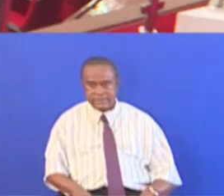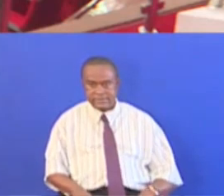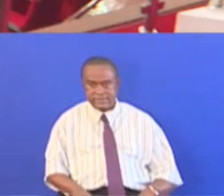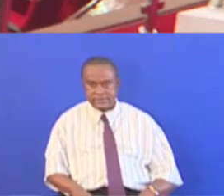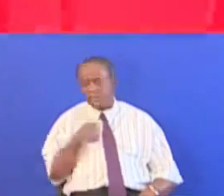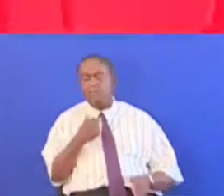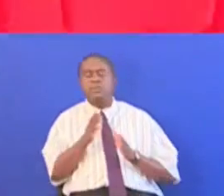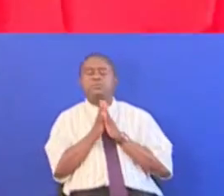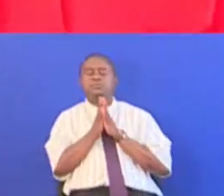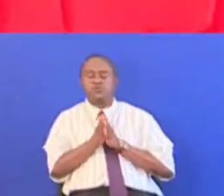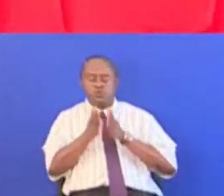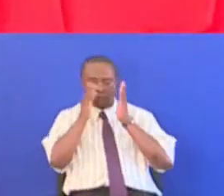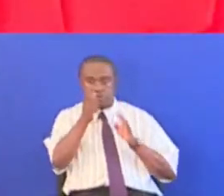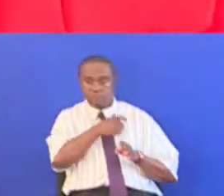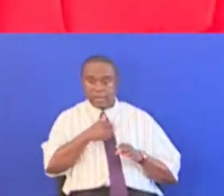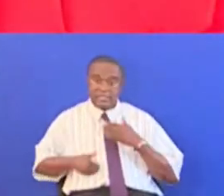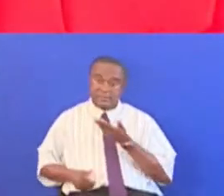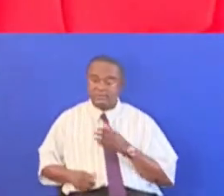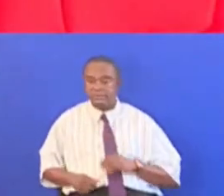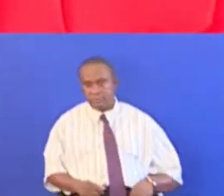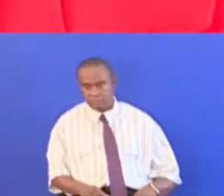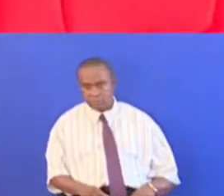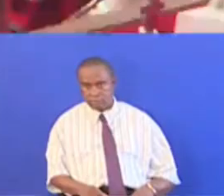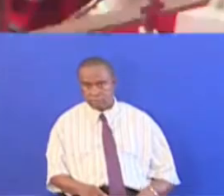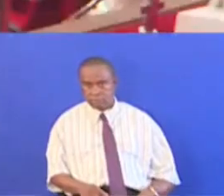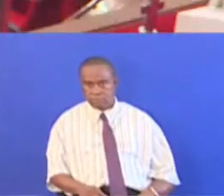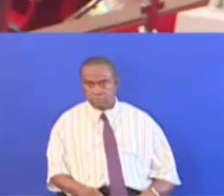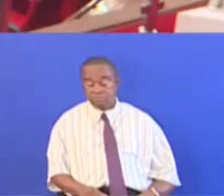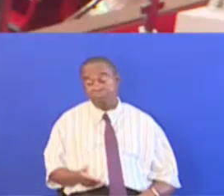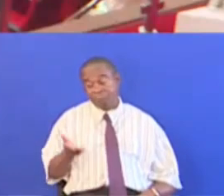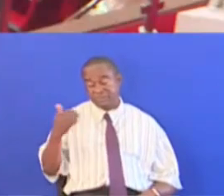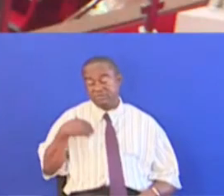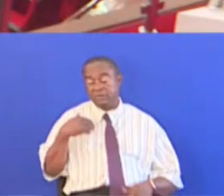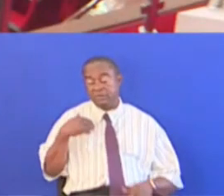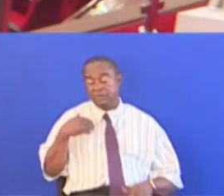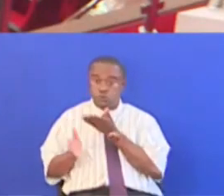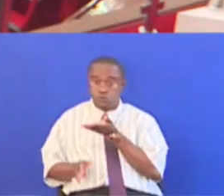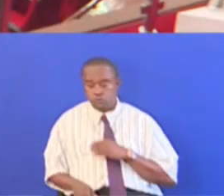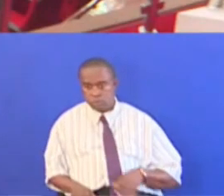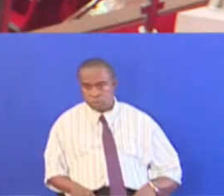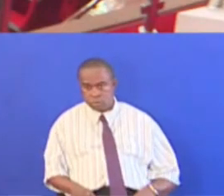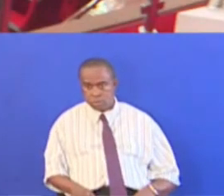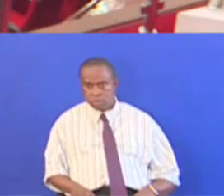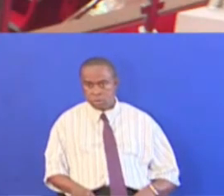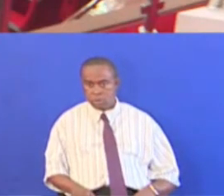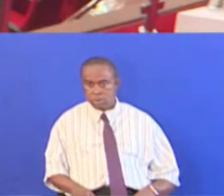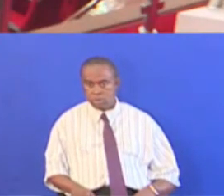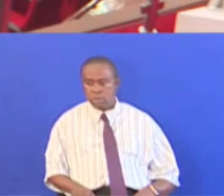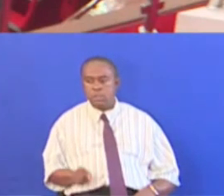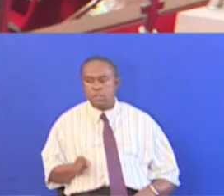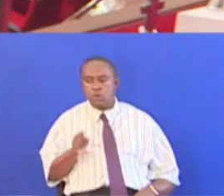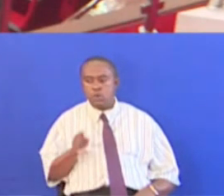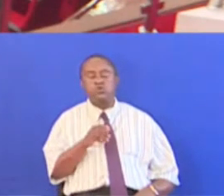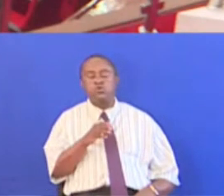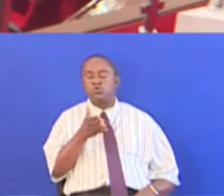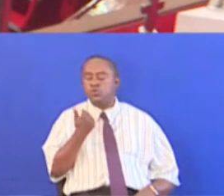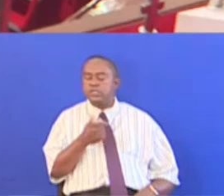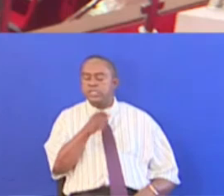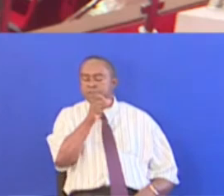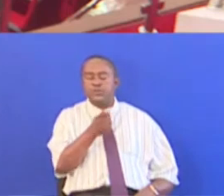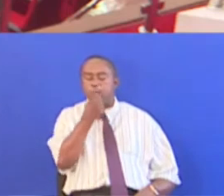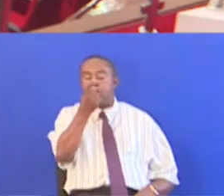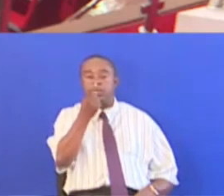kumshukuru sana Mheshimiwa Rais Dr. Samia Suluhu Hassan, Rais wa Jamhuri ya Muungano wa Tanzania, akiwa diplomat number one kwa